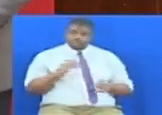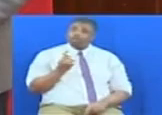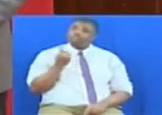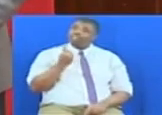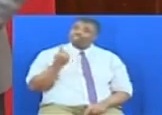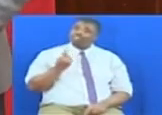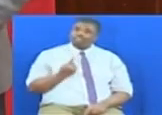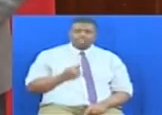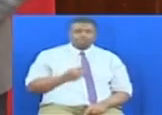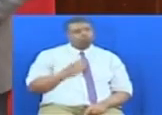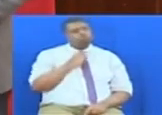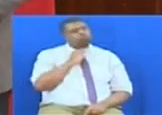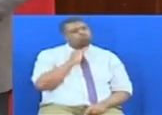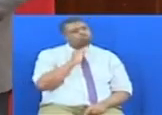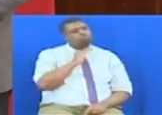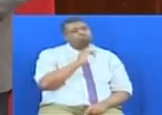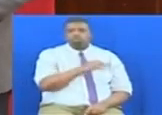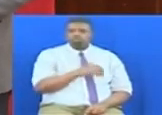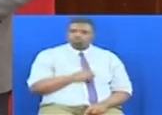Uongo.